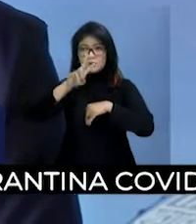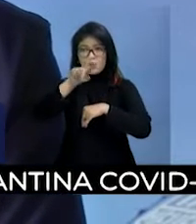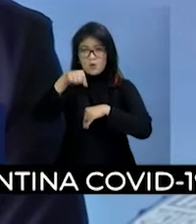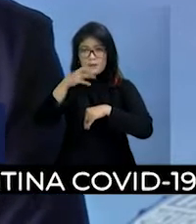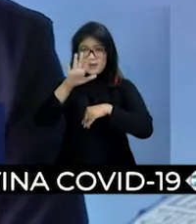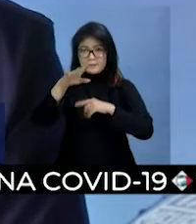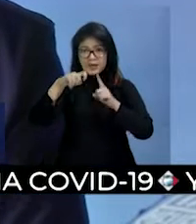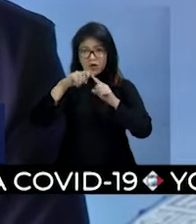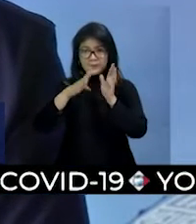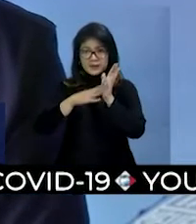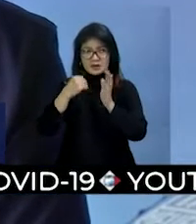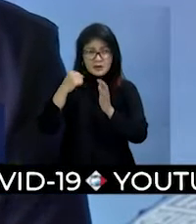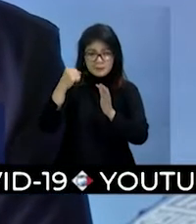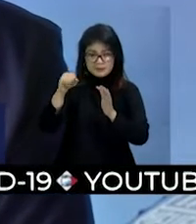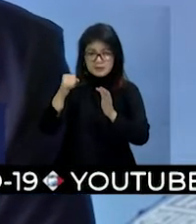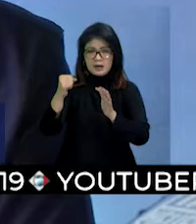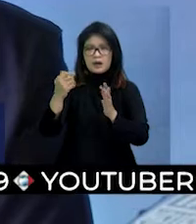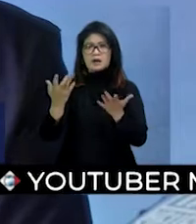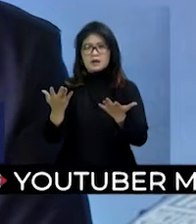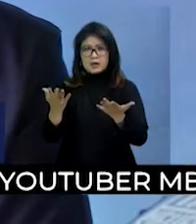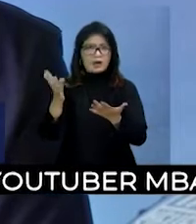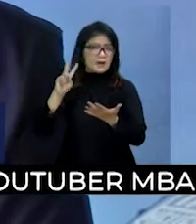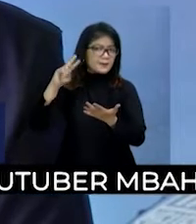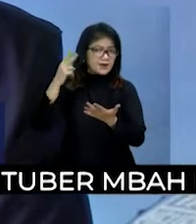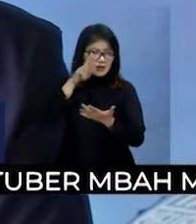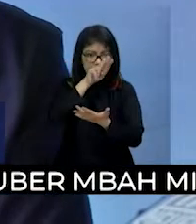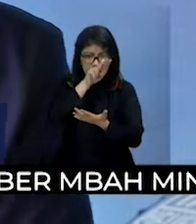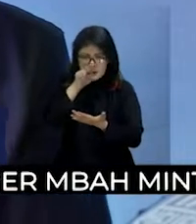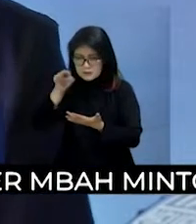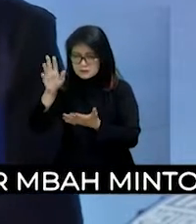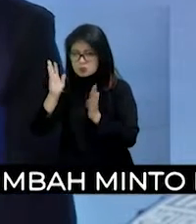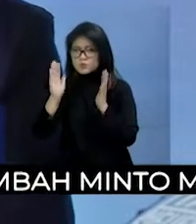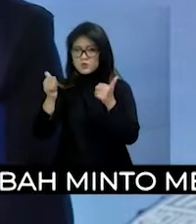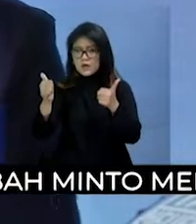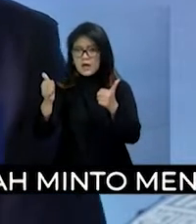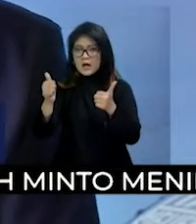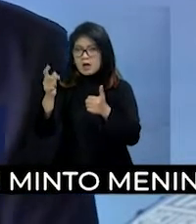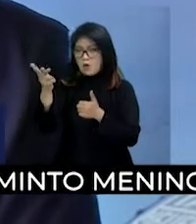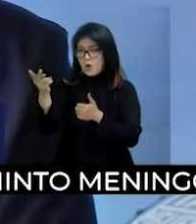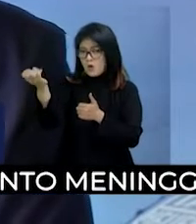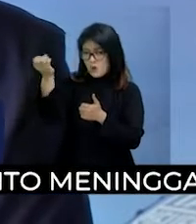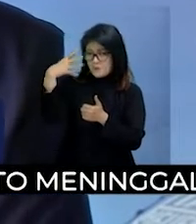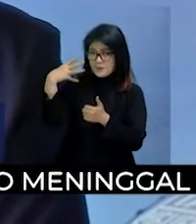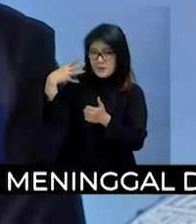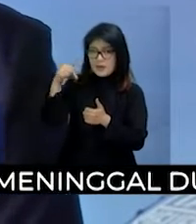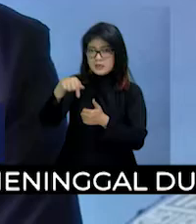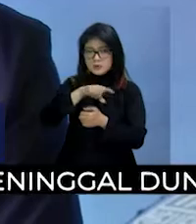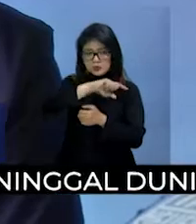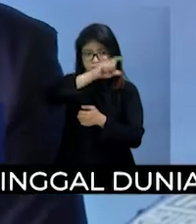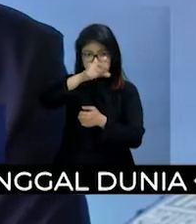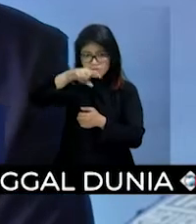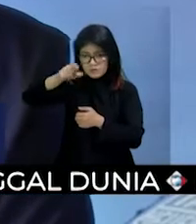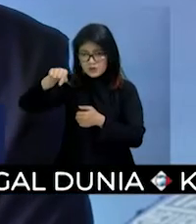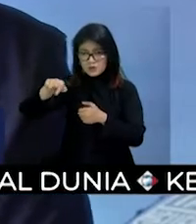sirkuitnya. Dan pada saat kemarin survei juga beliau bilang bahwa ini akan menjadi sirkuit, salah satu sirkuit yang terbaik